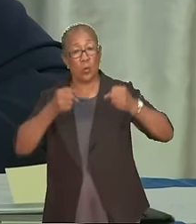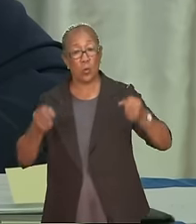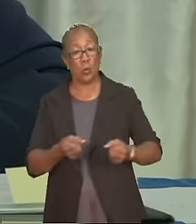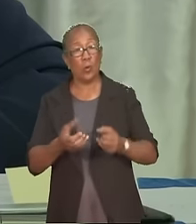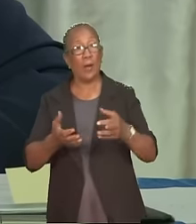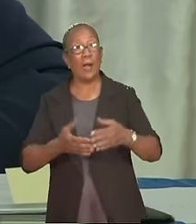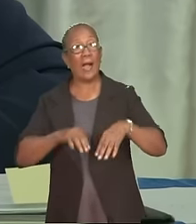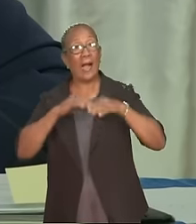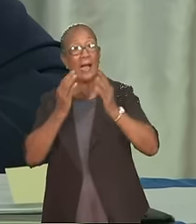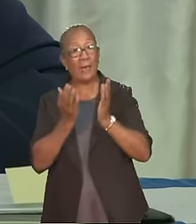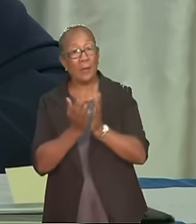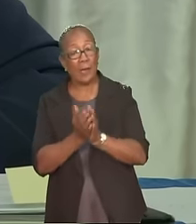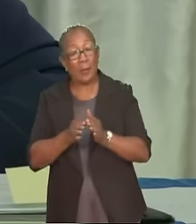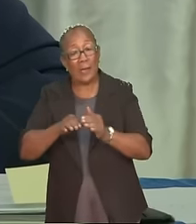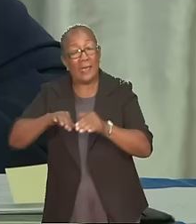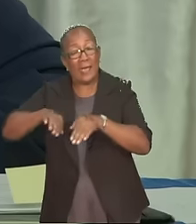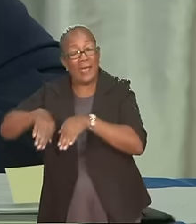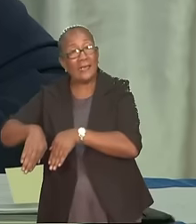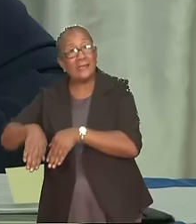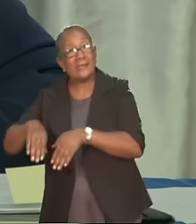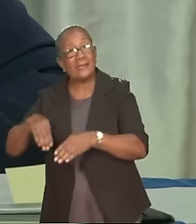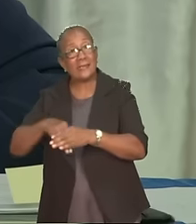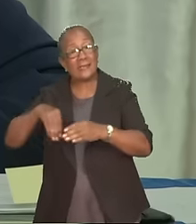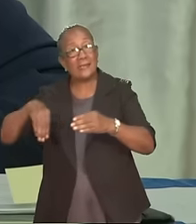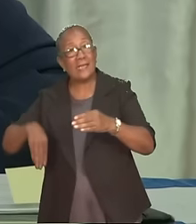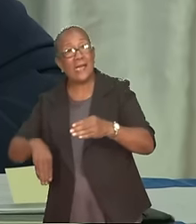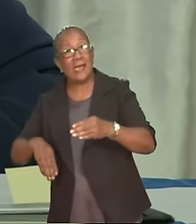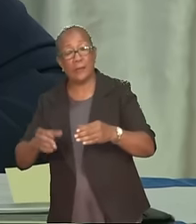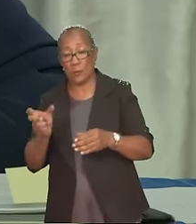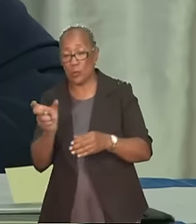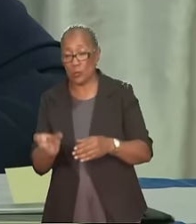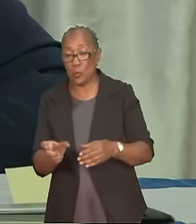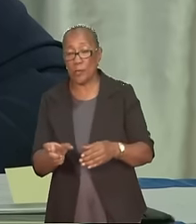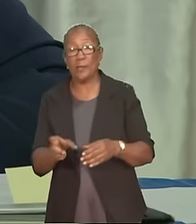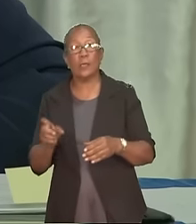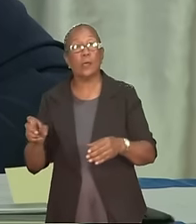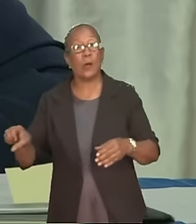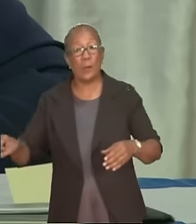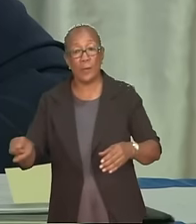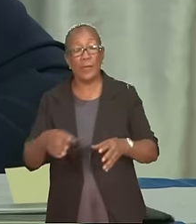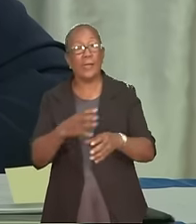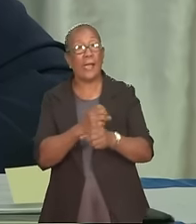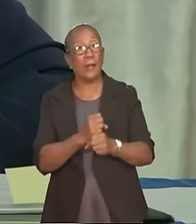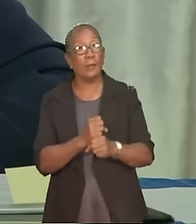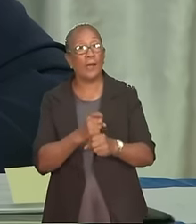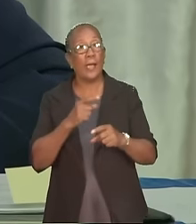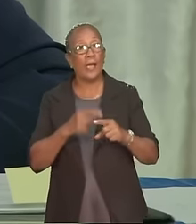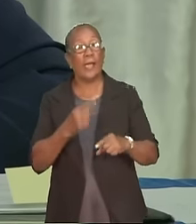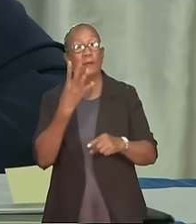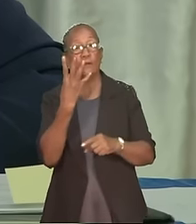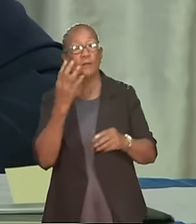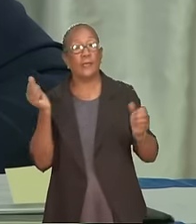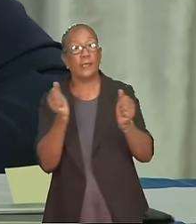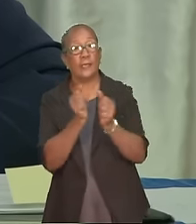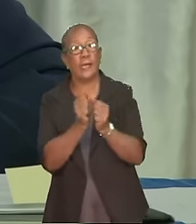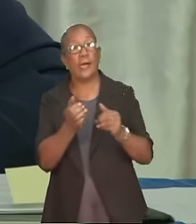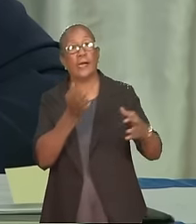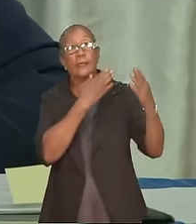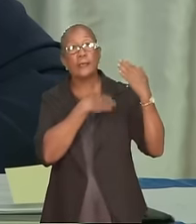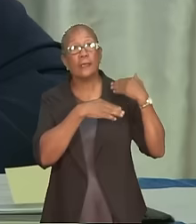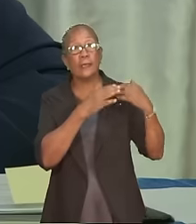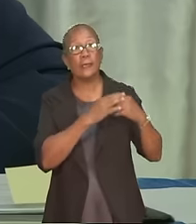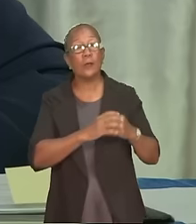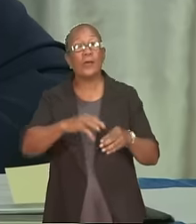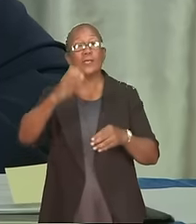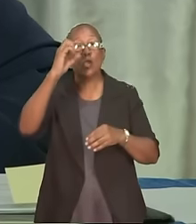waren allemaal externe personen die aangetrokken waren. En in 4 jaar tijd was er